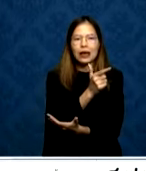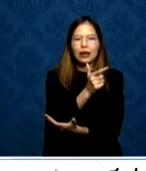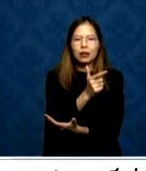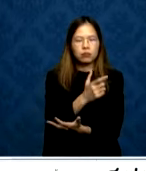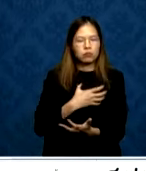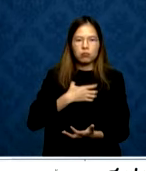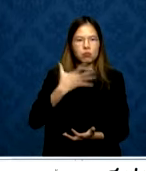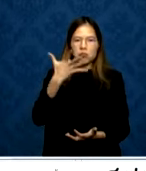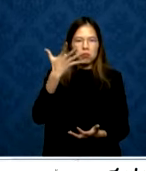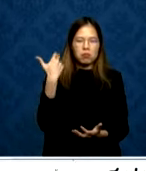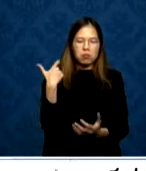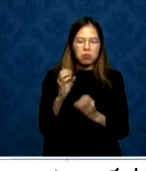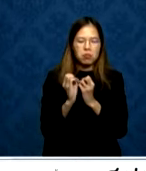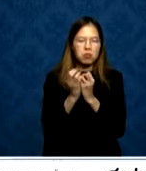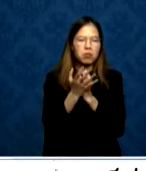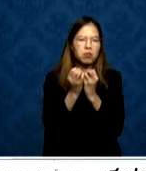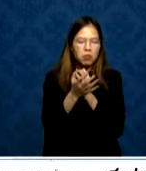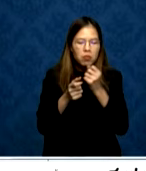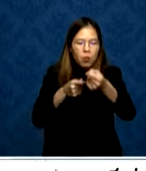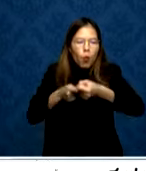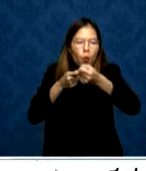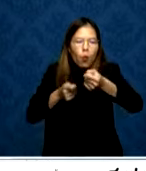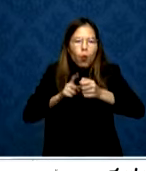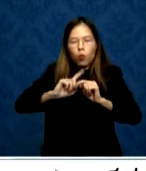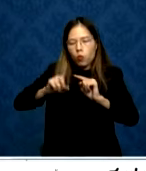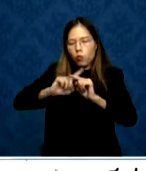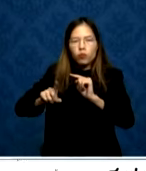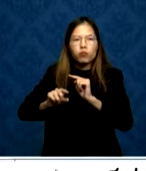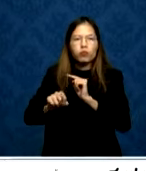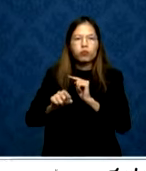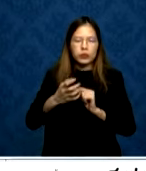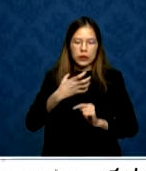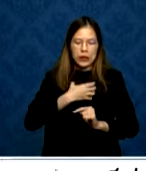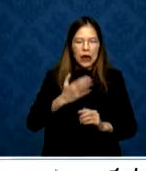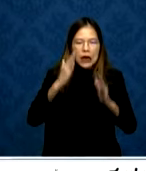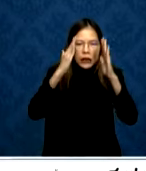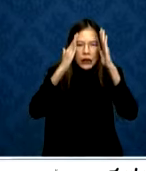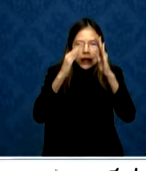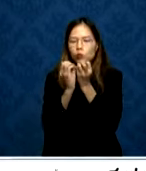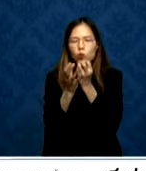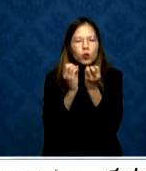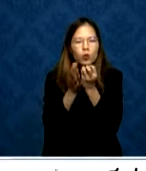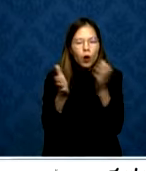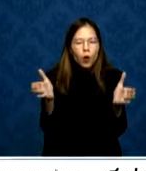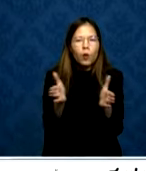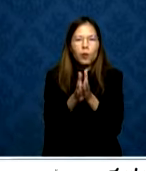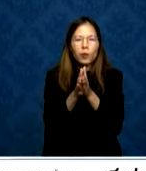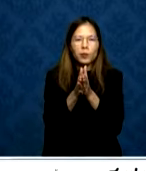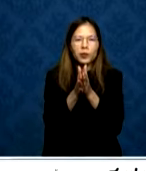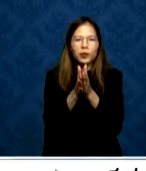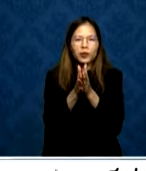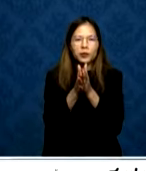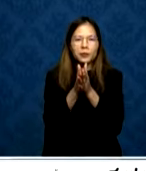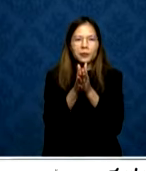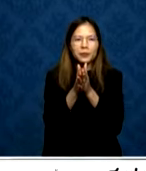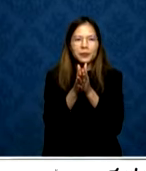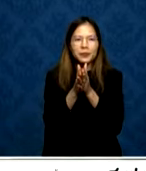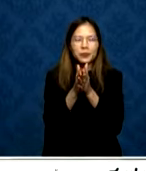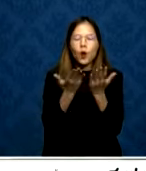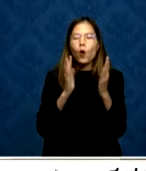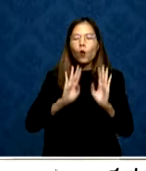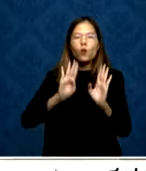เพื่อที่จะให้เกษตรกรชาวสวนผลไม้ที่ตั้งใจในการที่จะผลิตผมก็ขอฝากท่านนาย